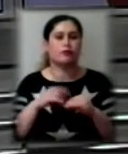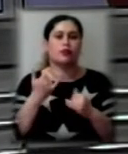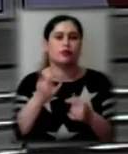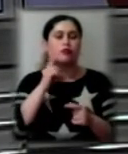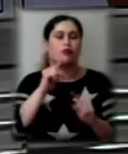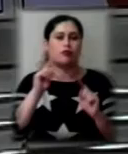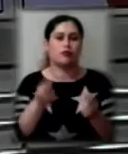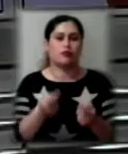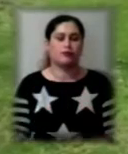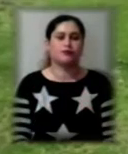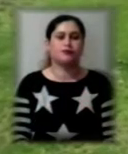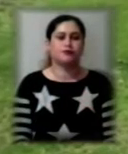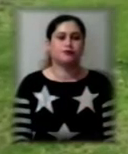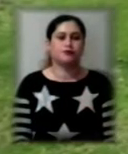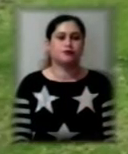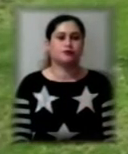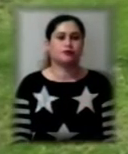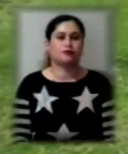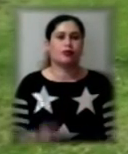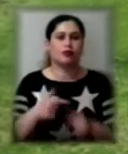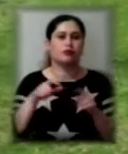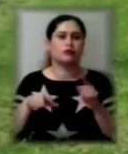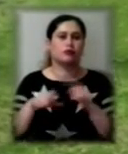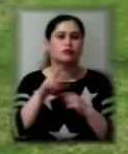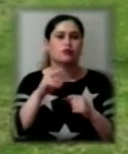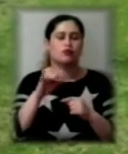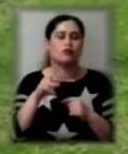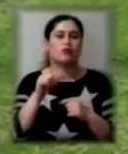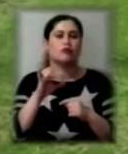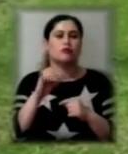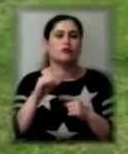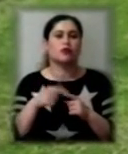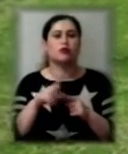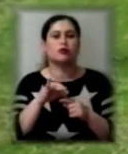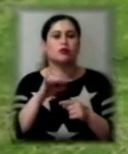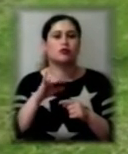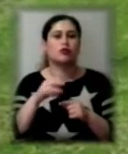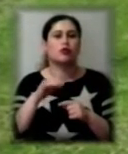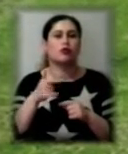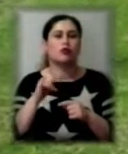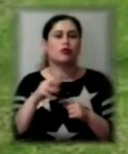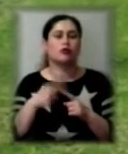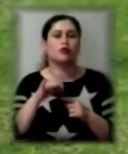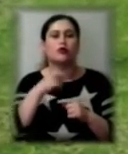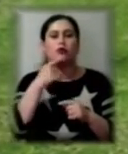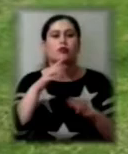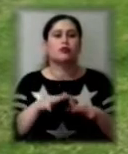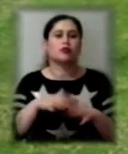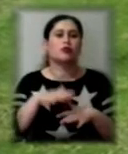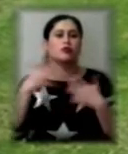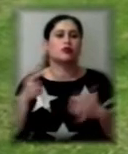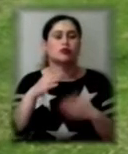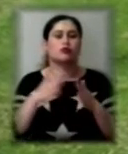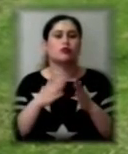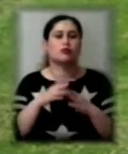коротко. Це дорога на село Калинівка Зеленопільської об'єднаної територіальної громади. Як говорять місцеві, у більшості будинків пічне опалення,